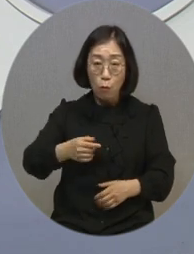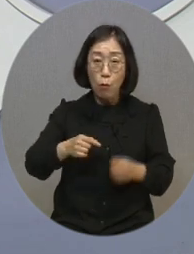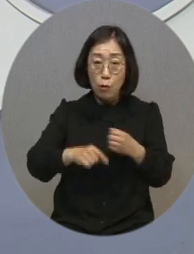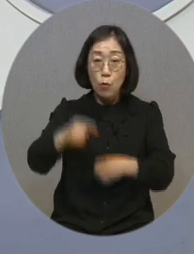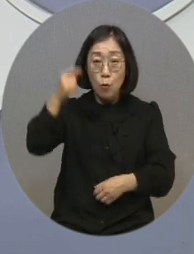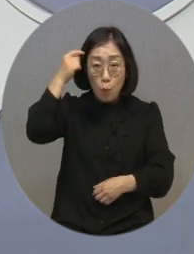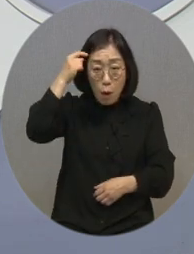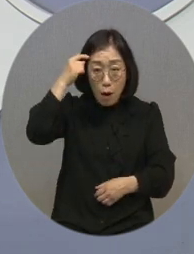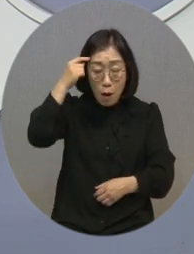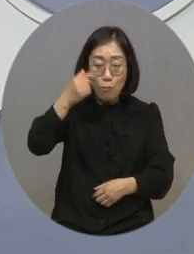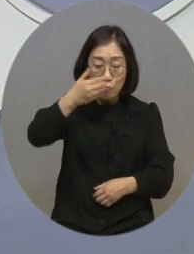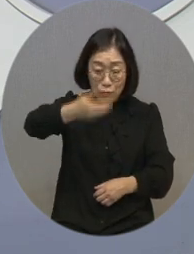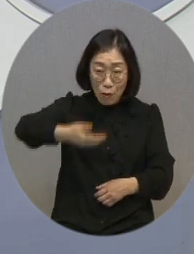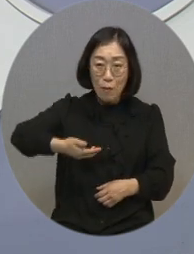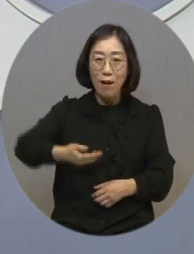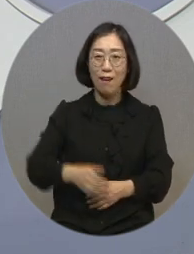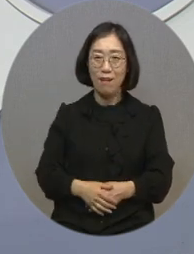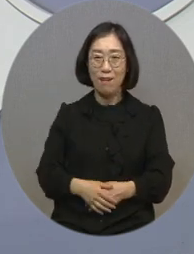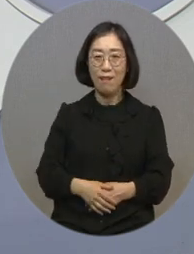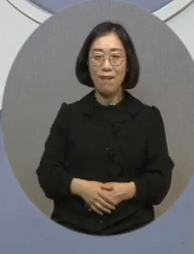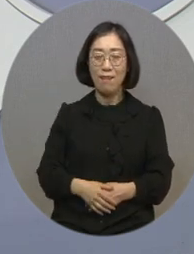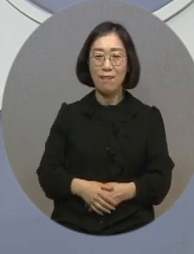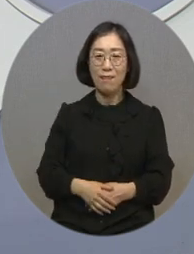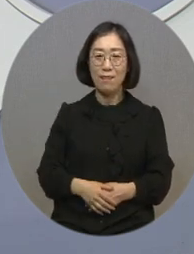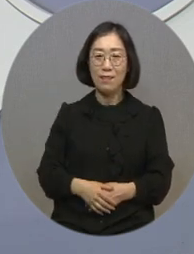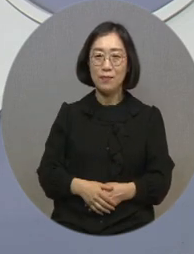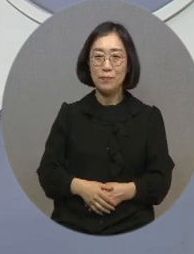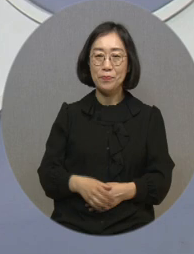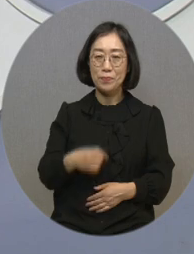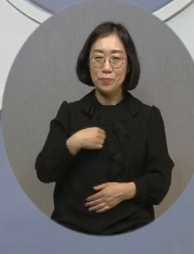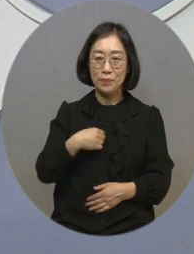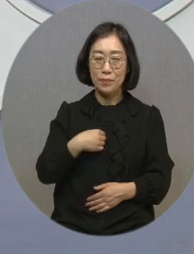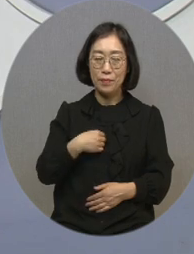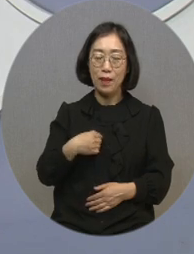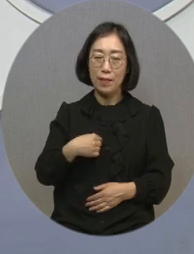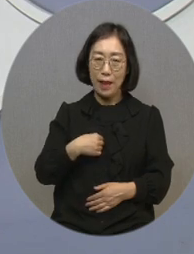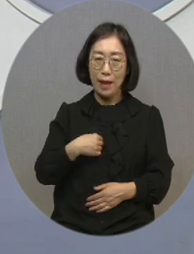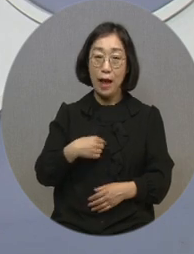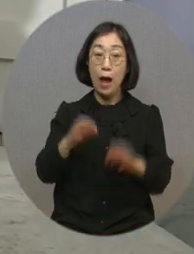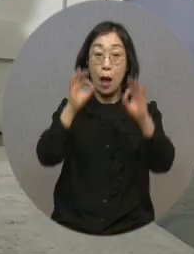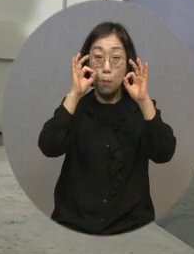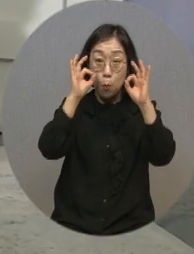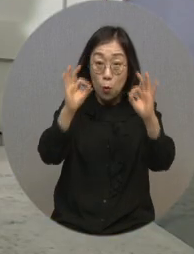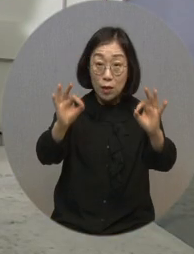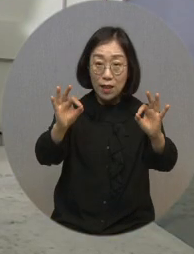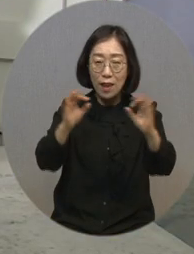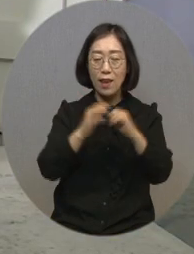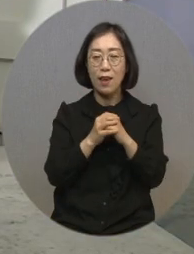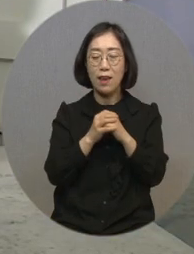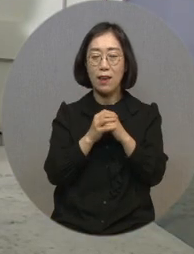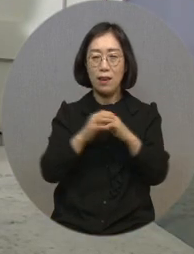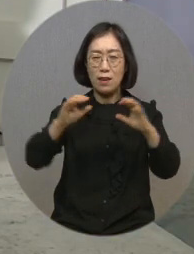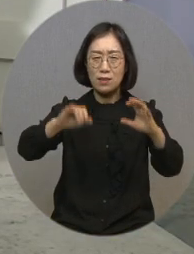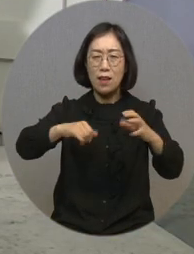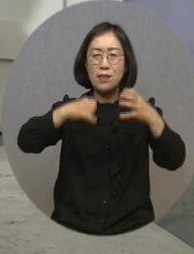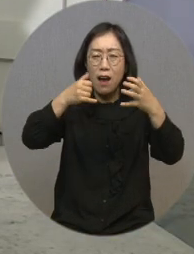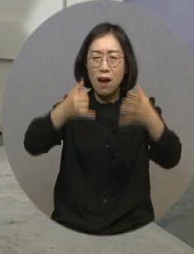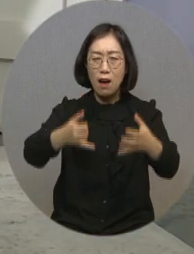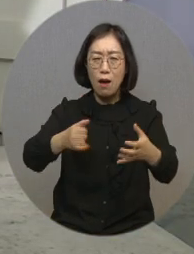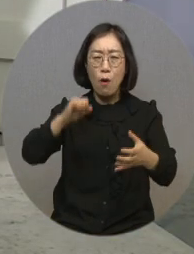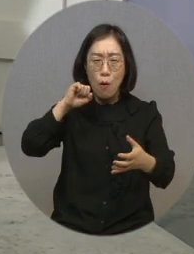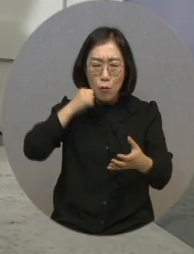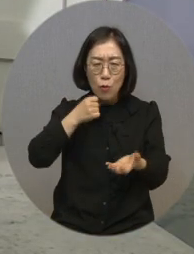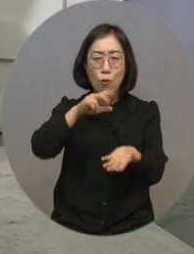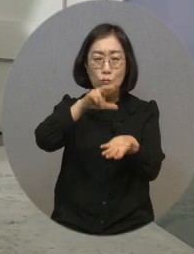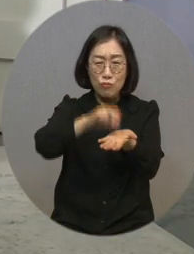이런 거를 물어봤던 것 같습니다. 그래서 이제 그때 제가 아, 제가 보기에는 이 세상이 좀 어려움에 처해